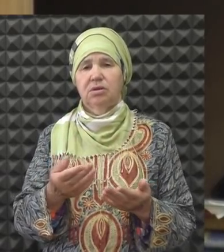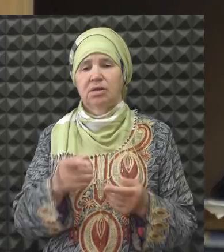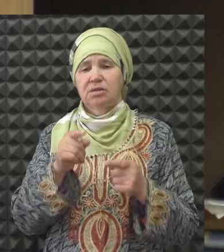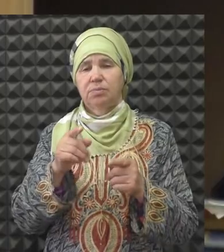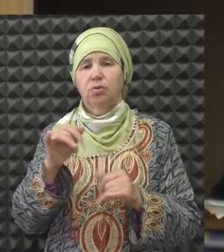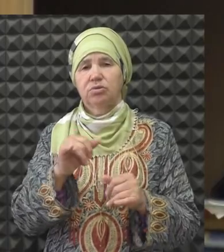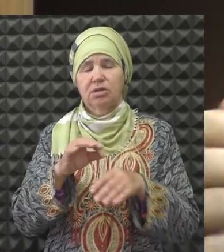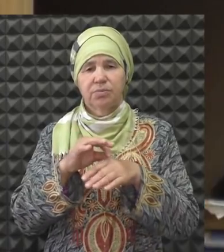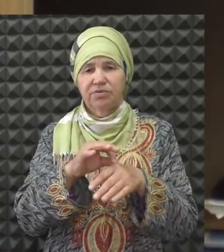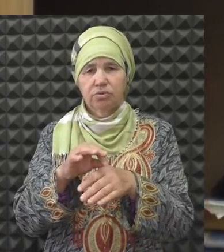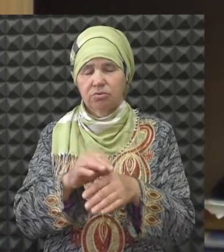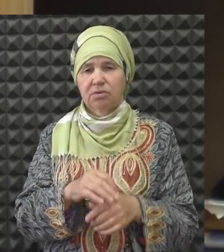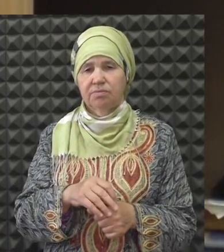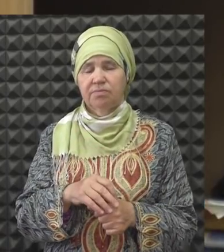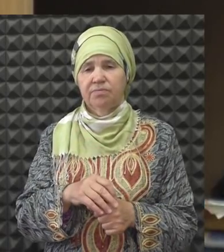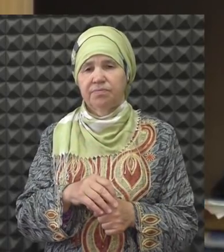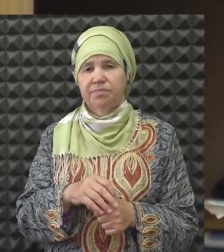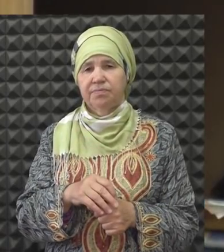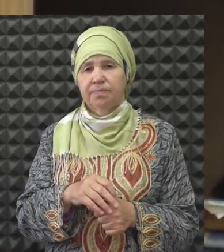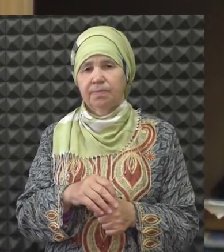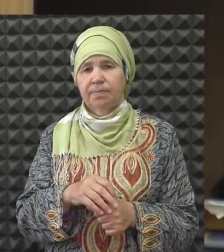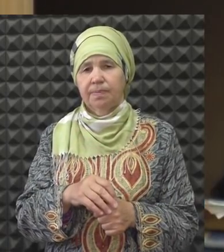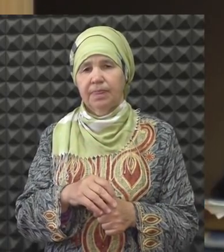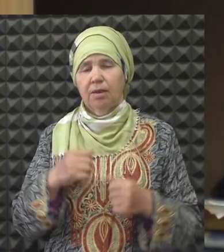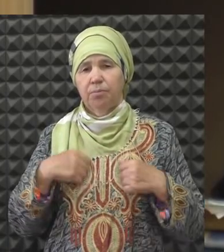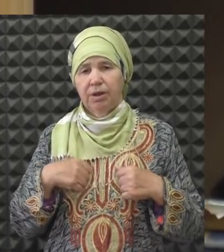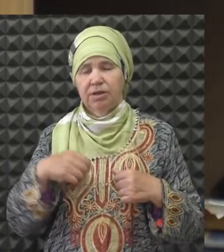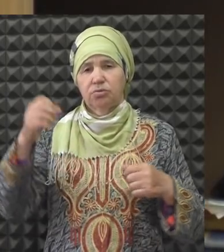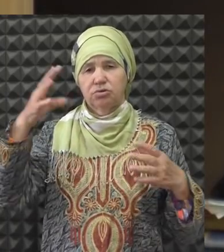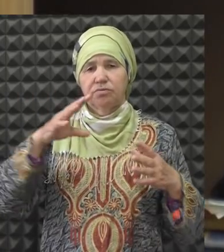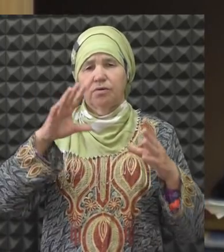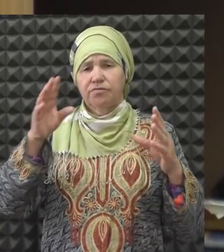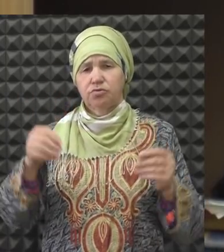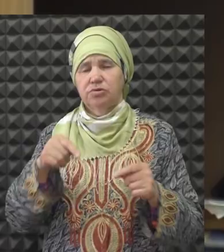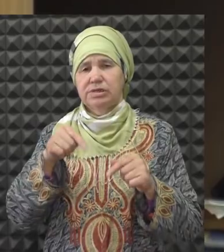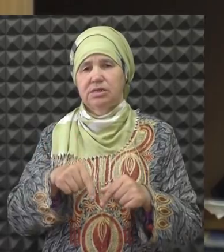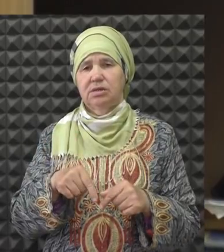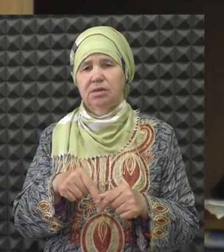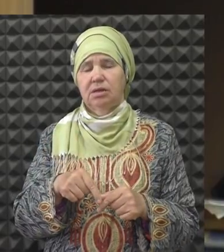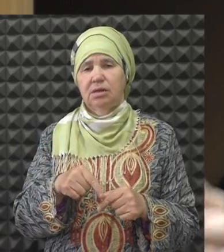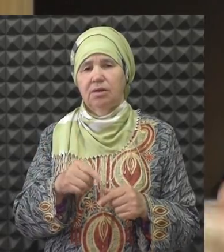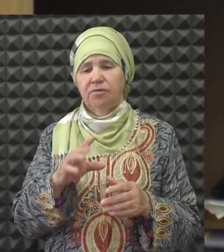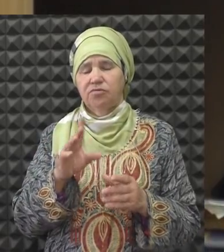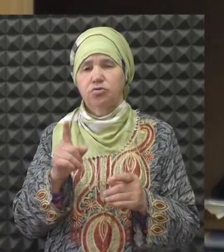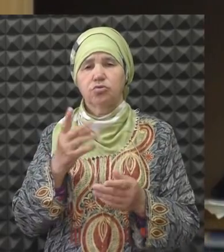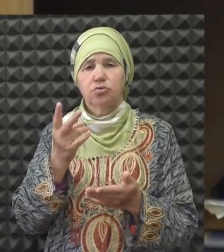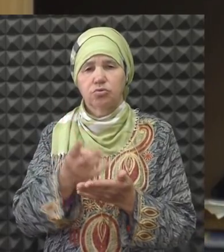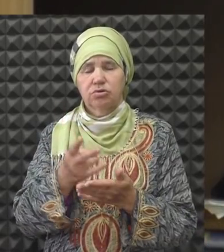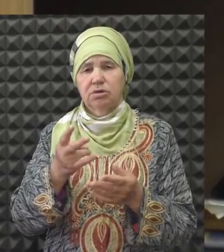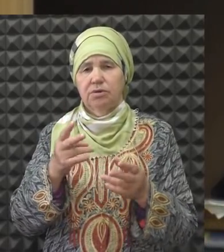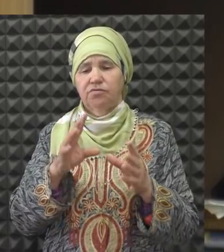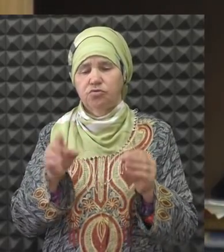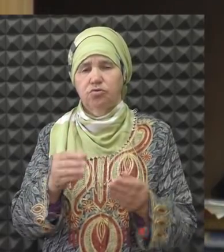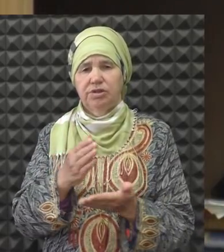ухаживают, тебя куда надо поведут. Вот. Баня, душевая, туалеты, все. Для инвалида то,